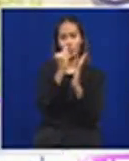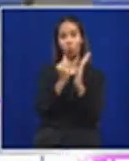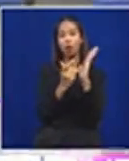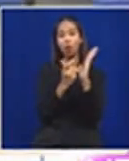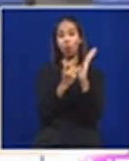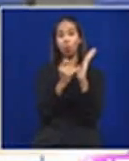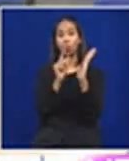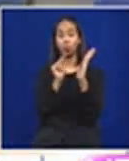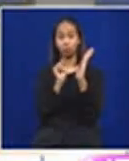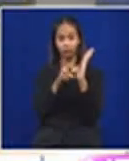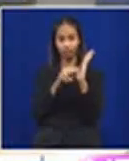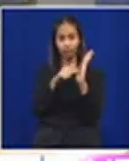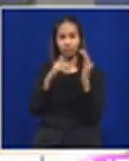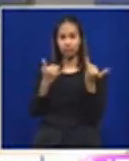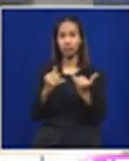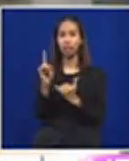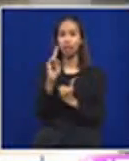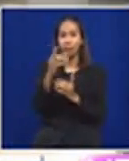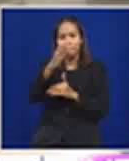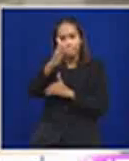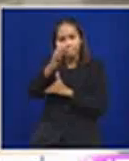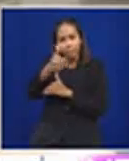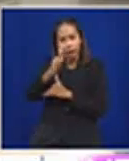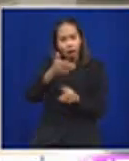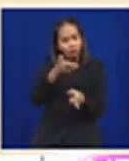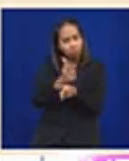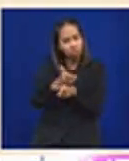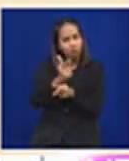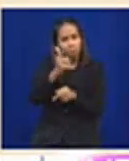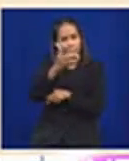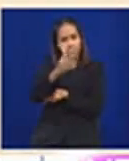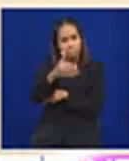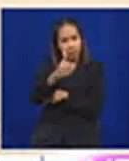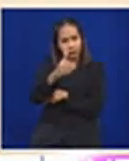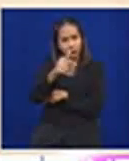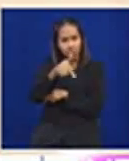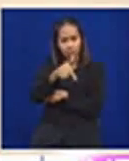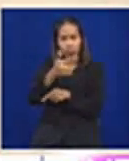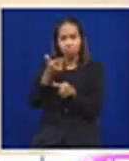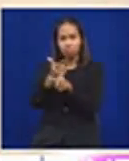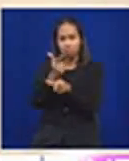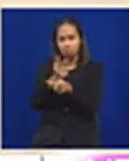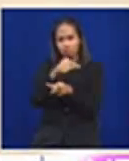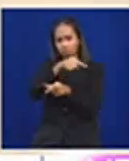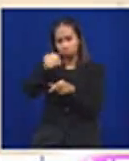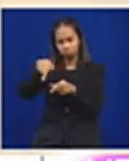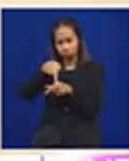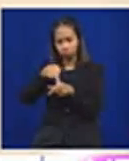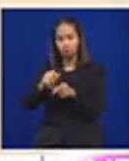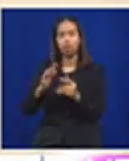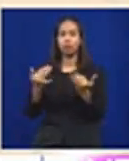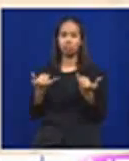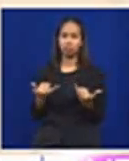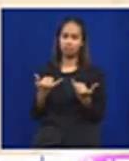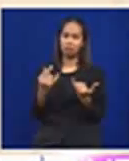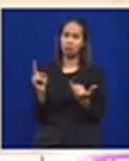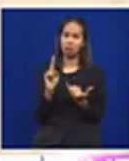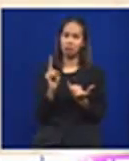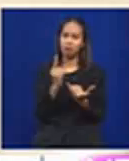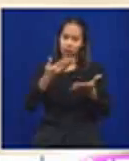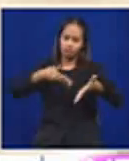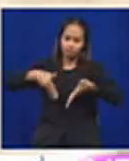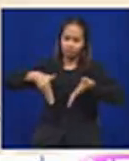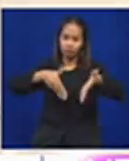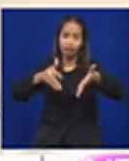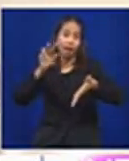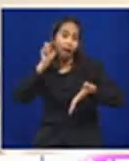ค่ะปรากฏในกระชังของนายทวนวรรณศรีชาวบ้านบ้านท่ารากหวายตำบลเกาะเทโพที่เลี้ยงไว้ริมฝั่งเจ้าพระย